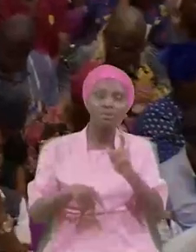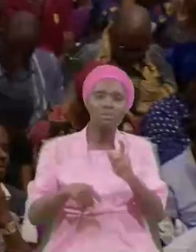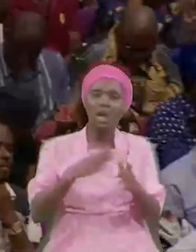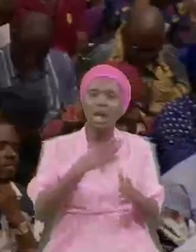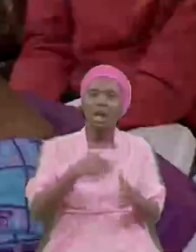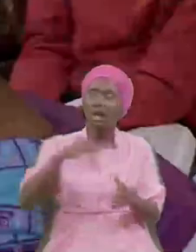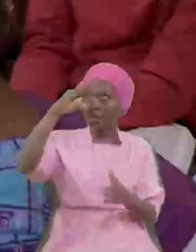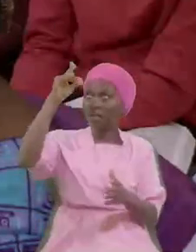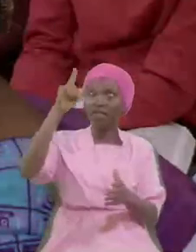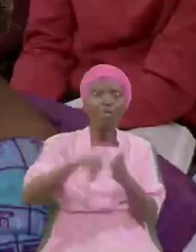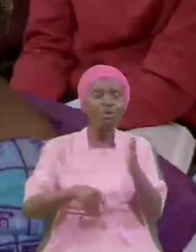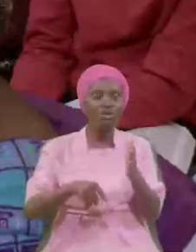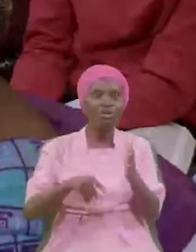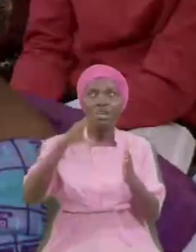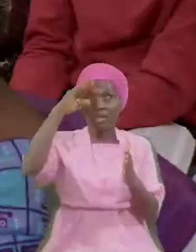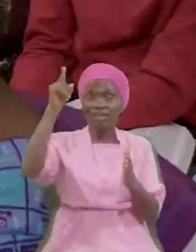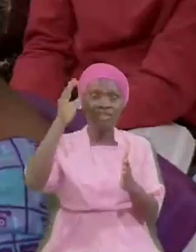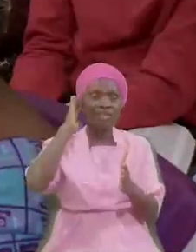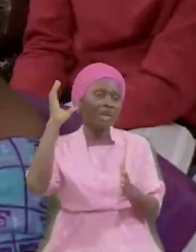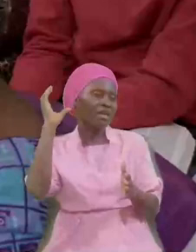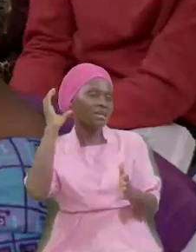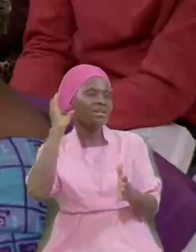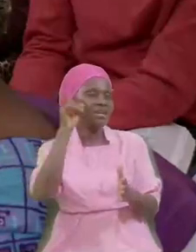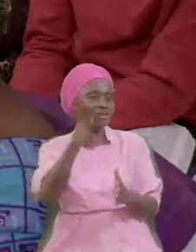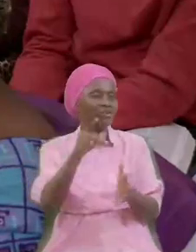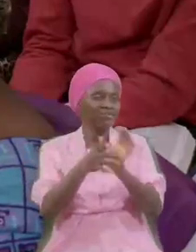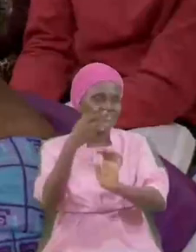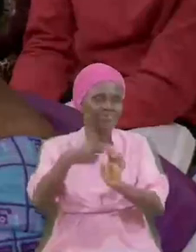Et il. Gloire à Dieu, ce soir, il